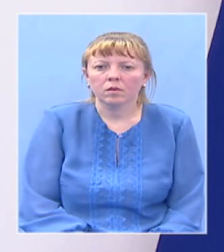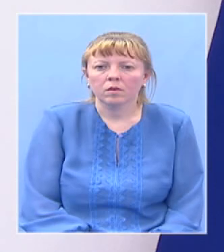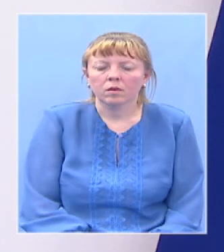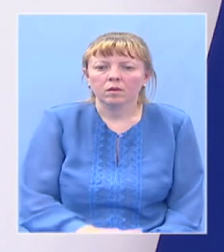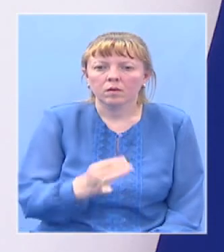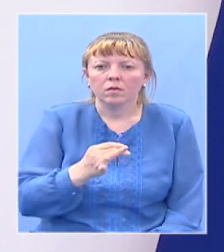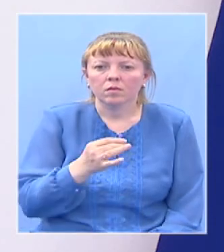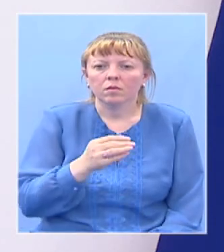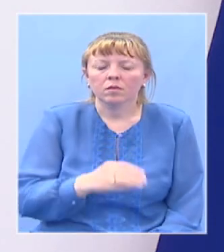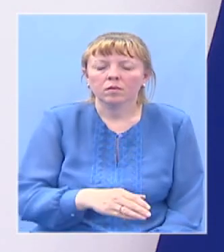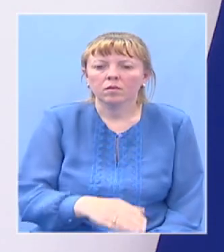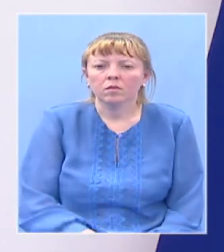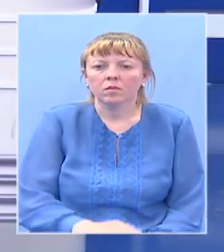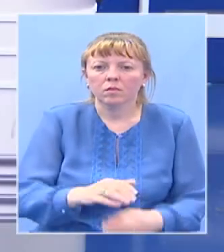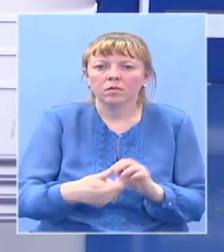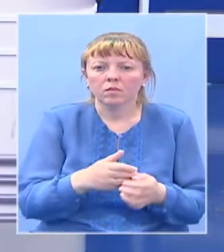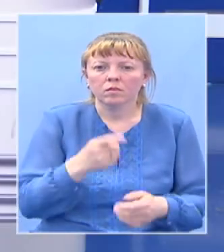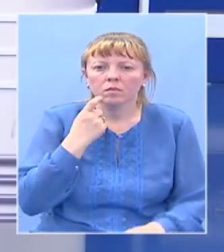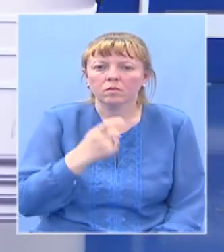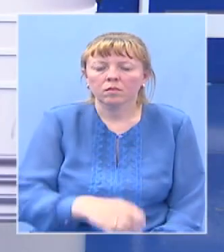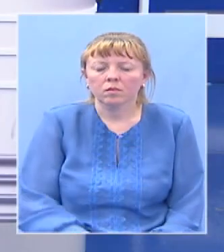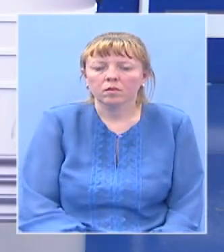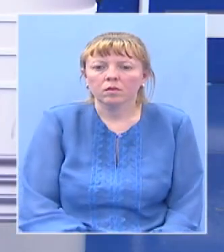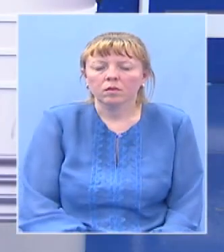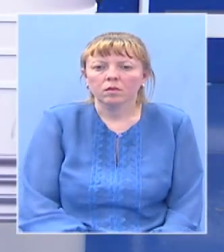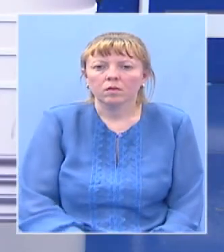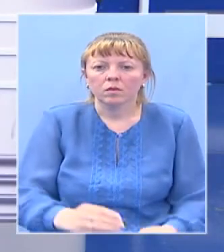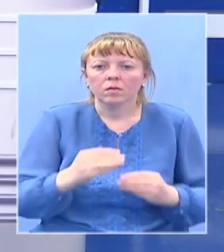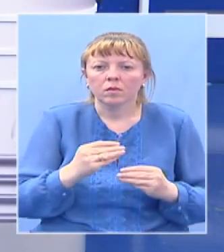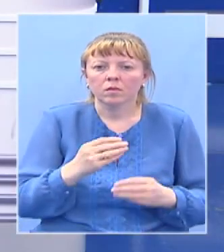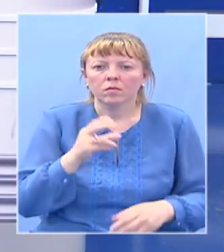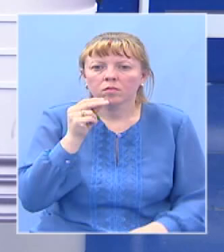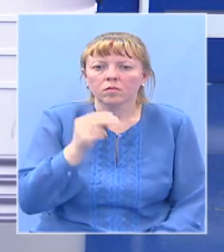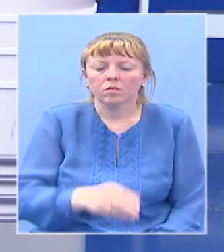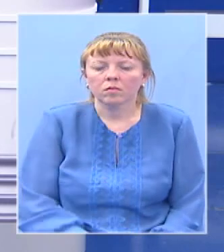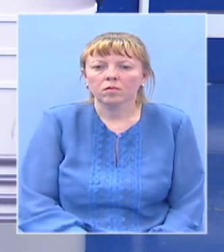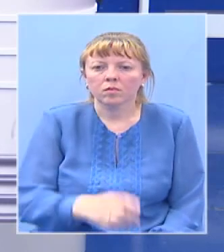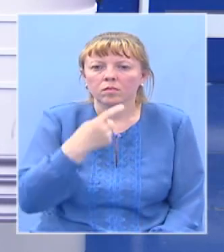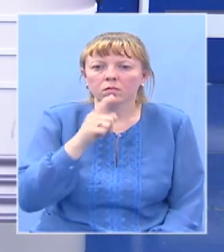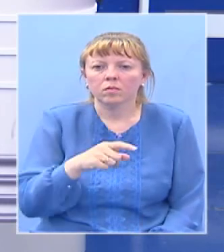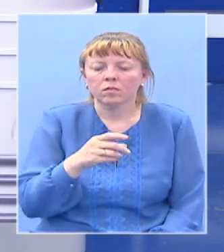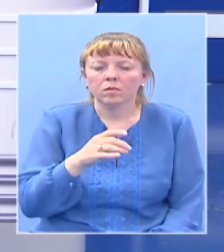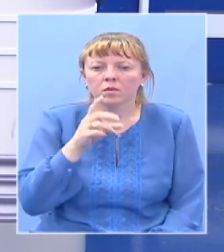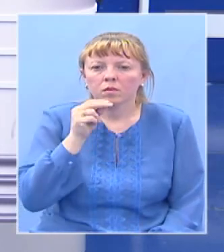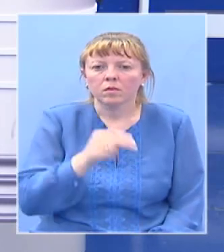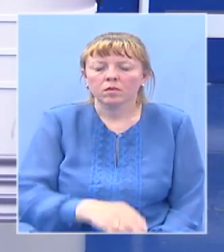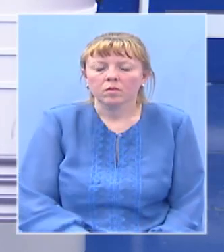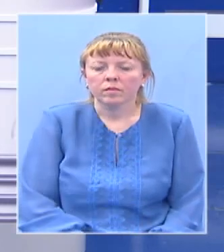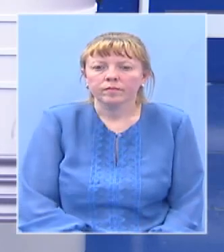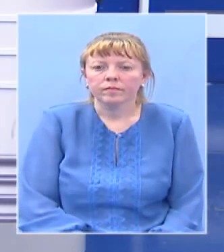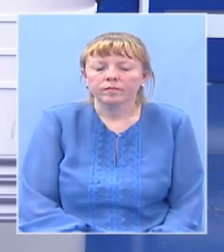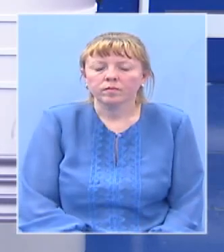этол предметы гигиены что допустим без даты без нумерации даты так